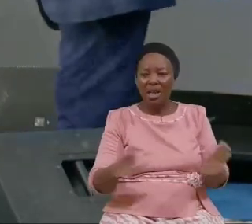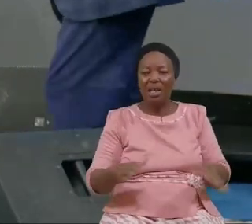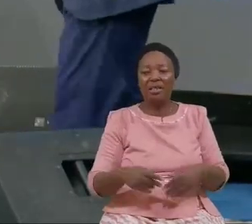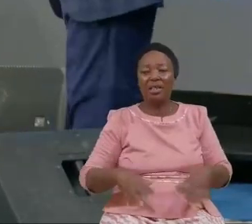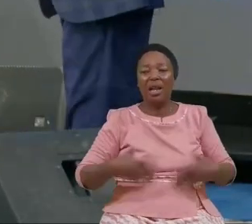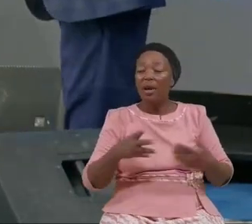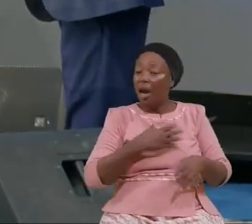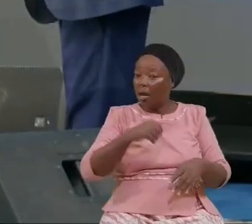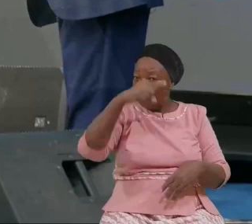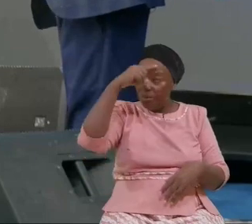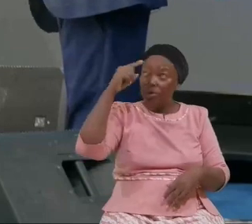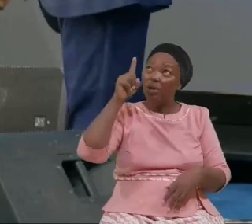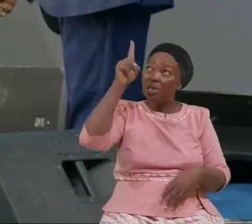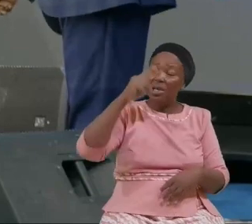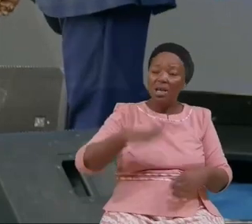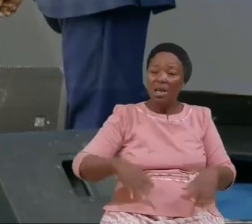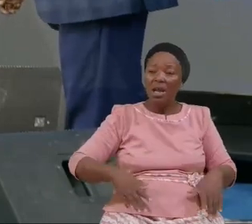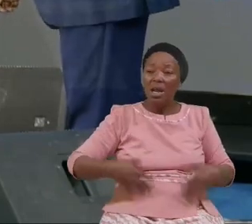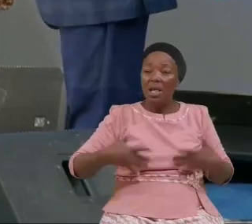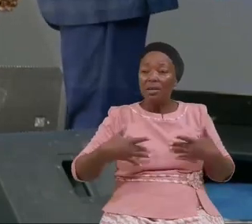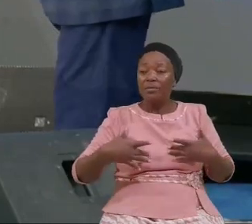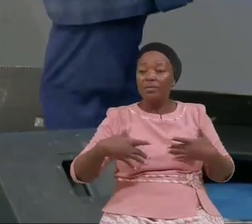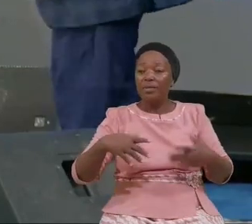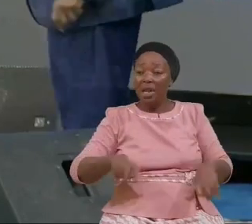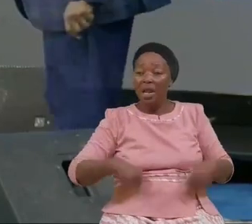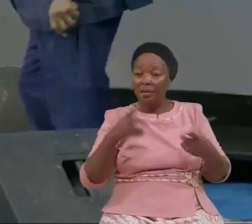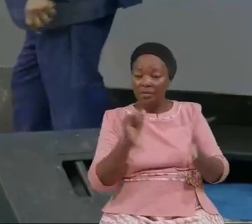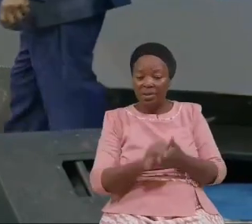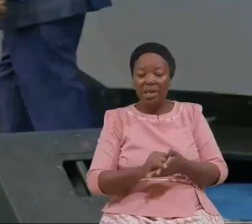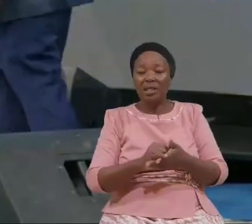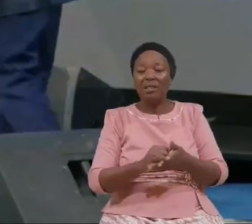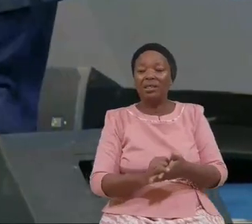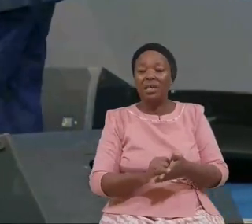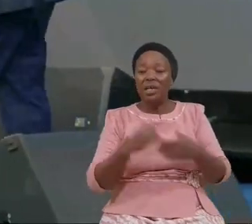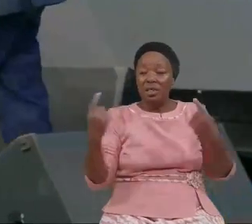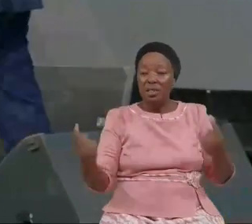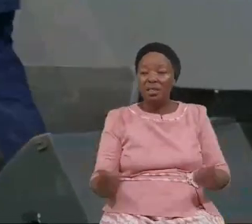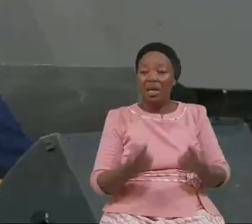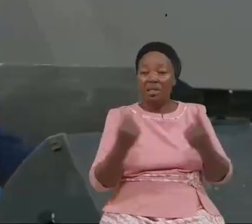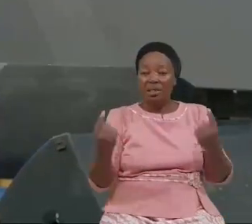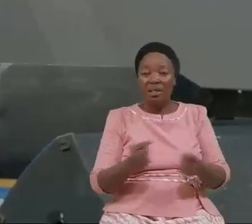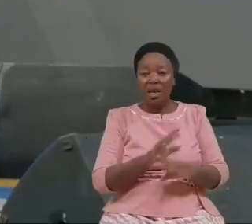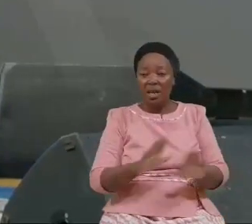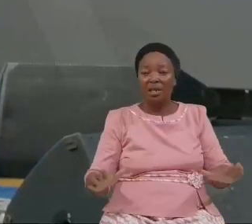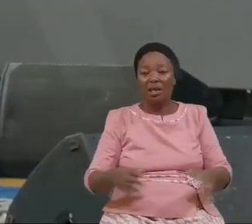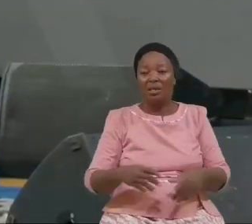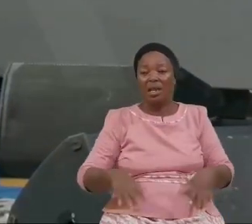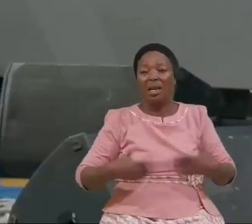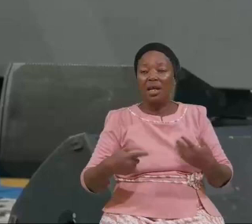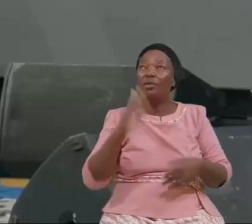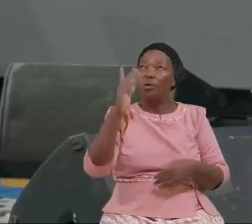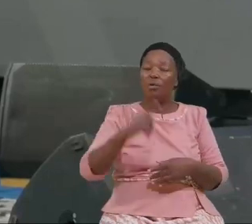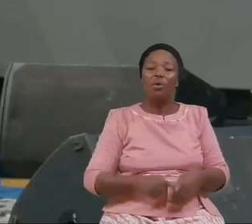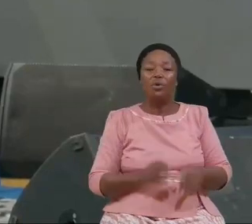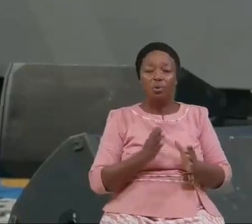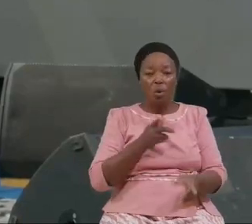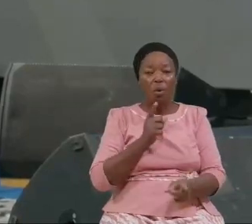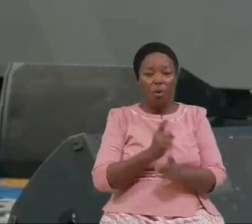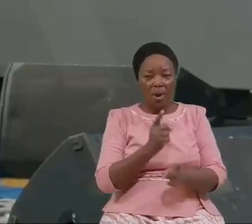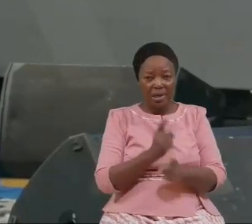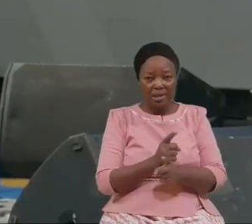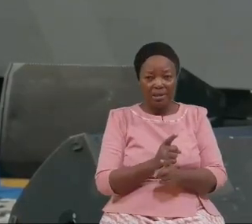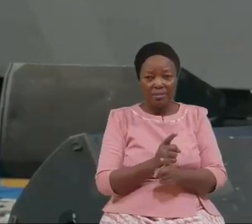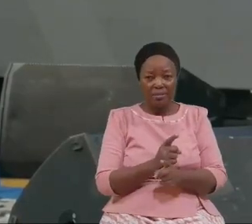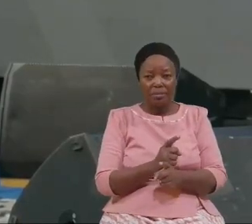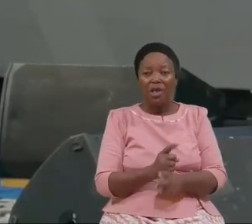Santa c'est parce qu'il a mené cette vie sans tailles sans péché il a été qualifié pour maintenant